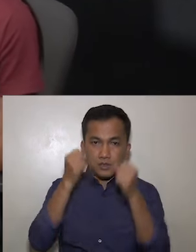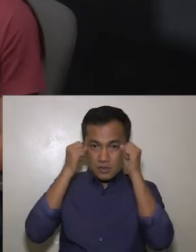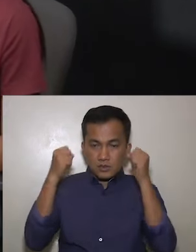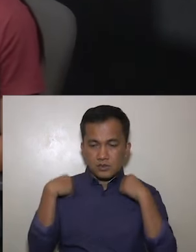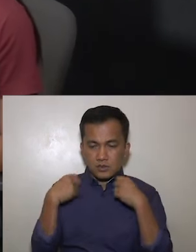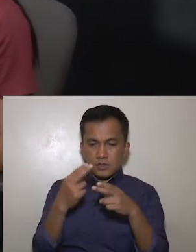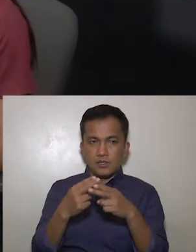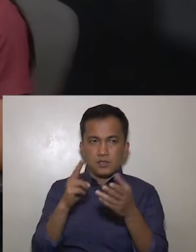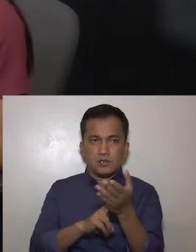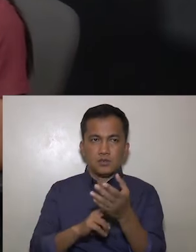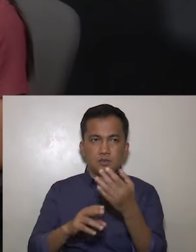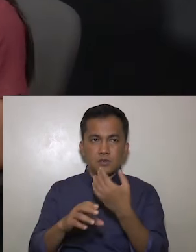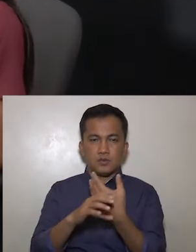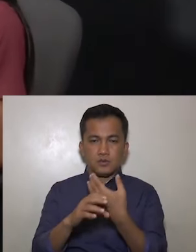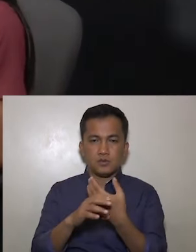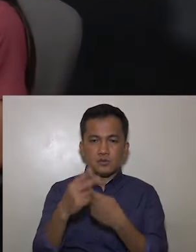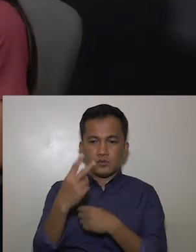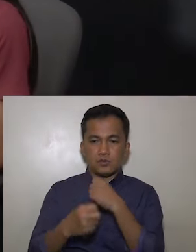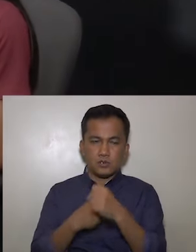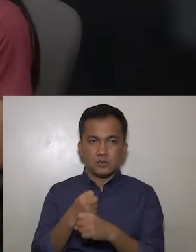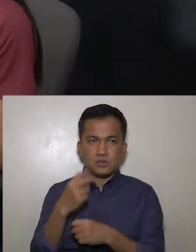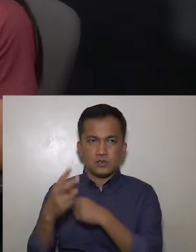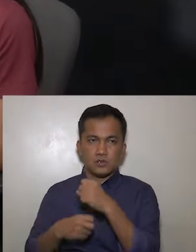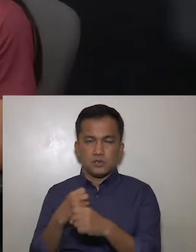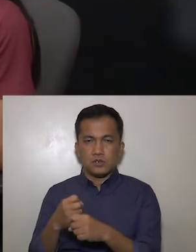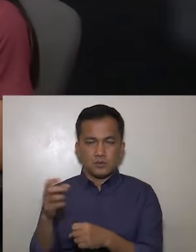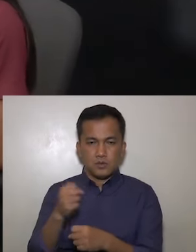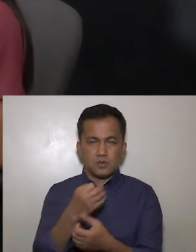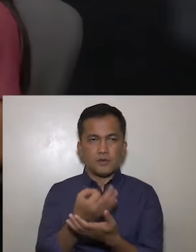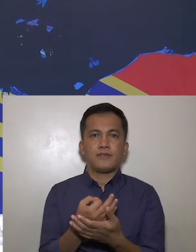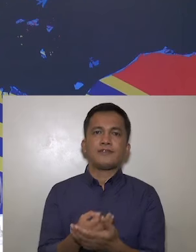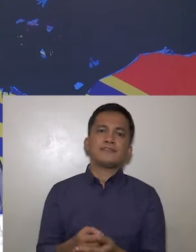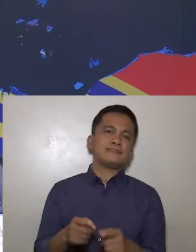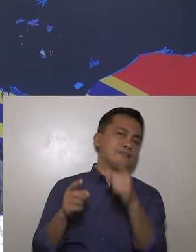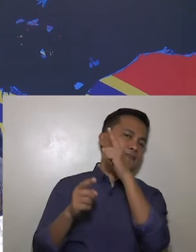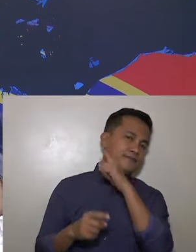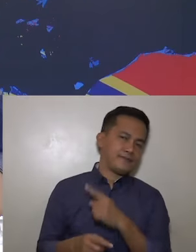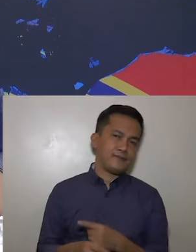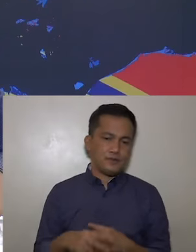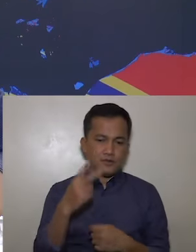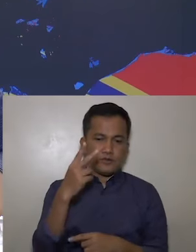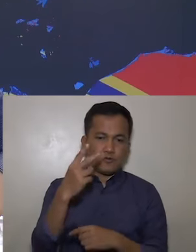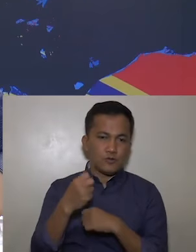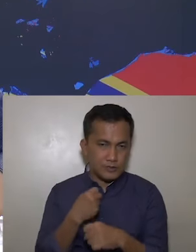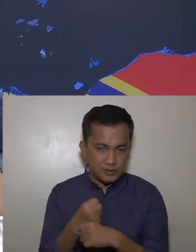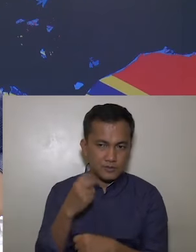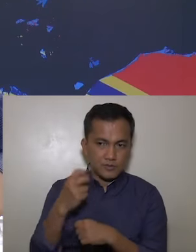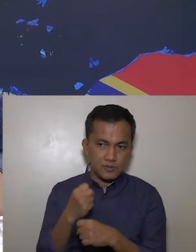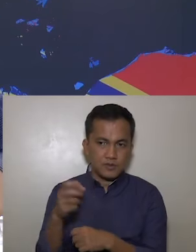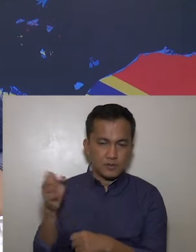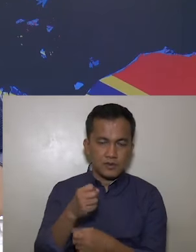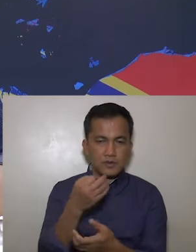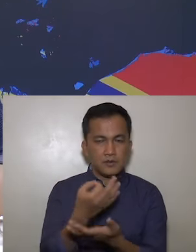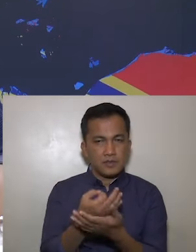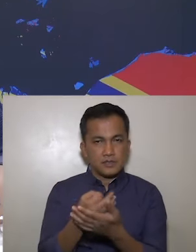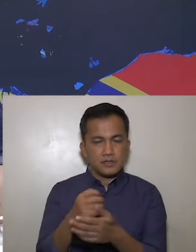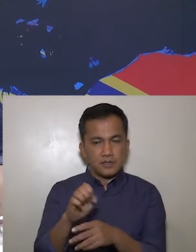Saudi. Yung pinirma niya pong kontrata, kada 2 years po, may makukuha po siyang pera. Oh sir, nasa na yung kada 2 years kasi eh, po, may makukuha kang pera